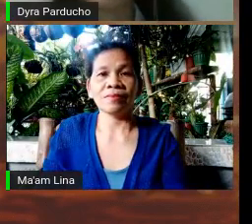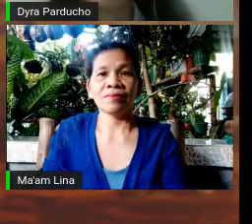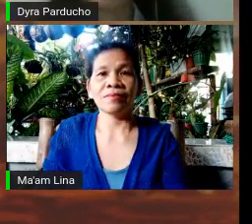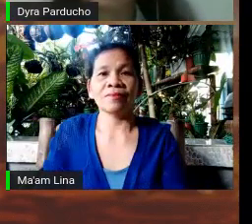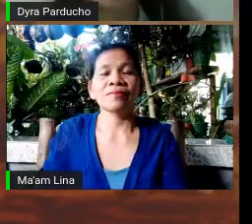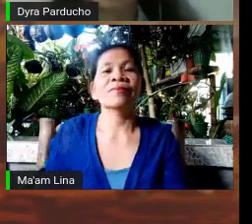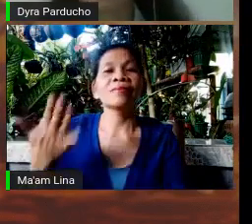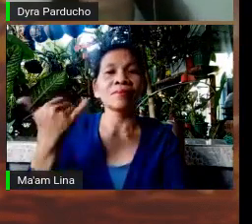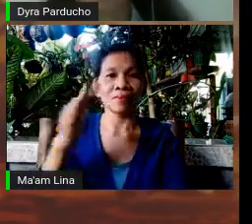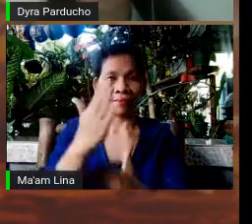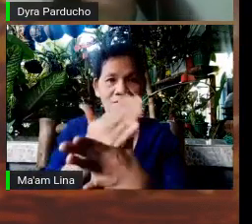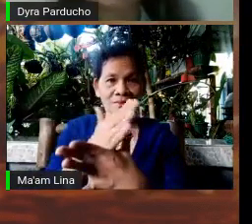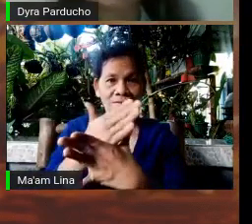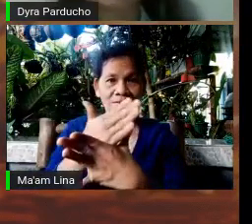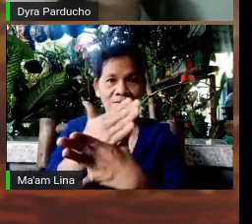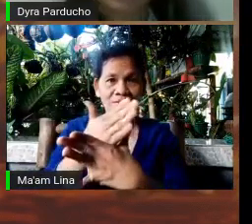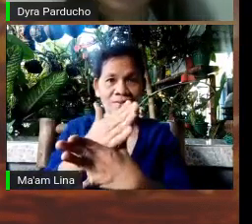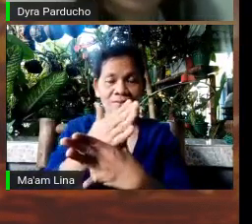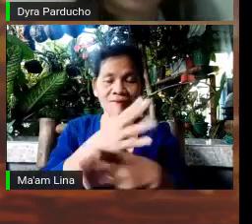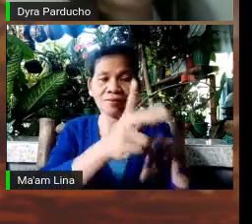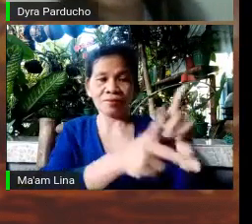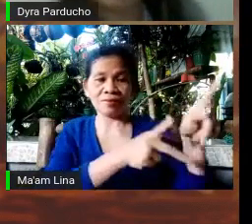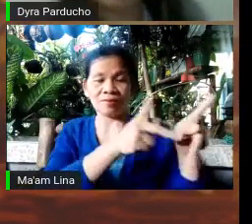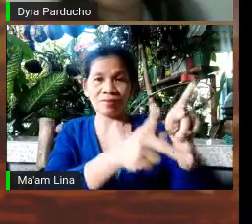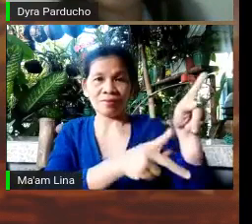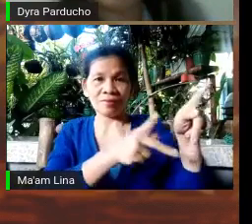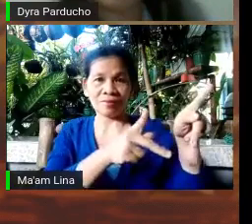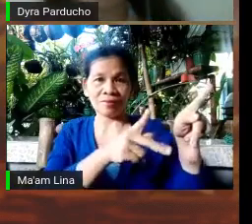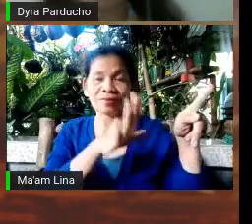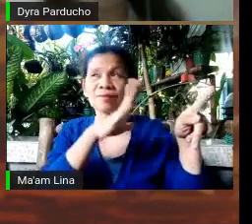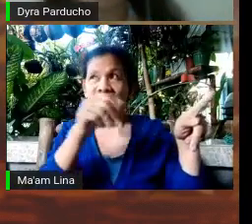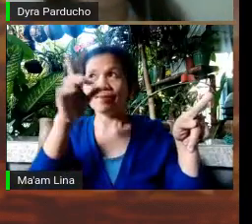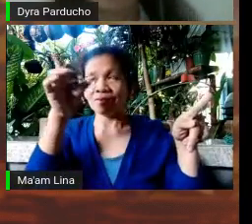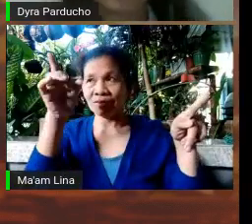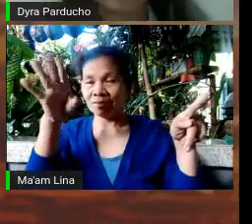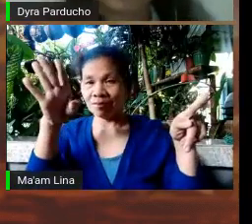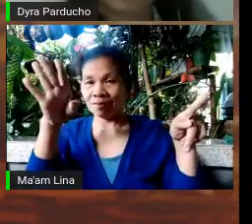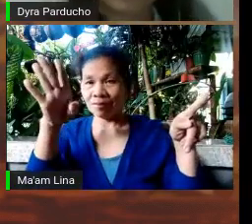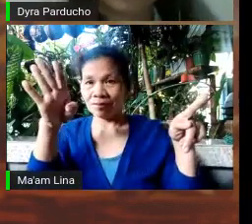namamagitan kumbaga po sa tao at sa Diyos.